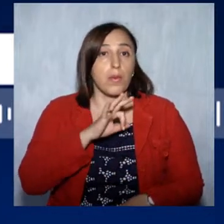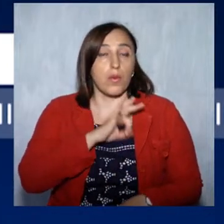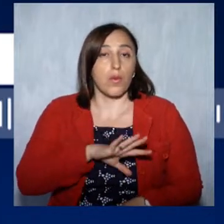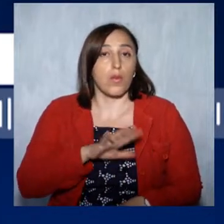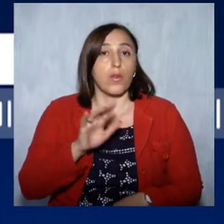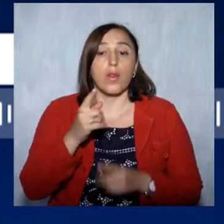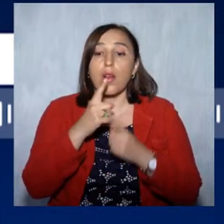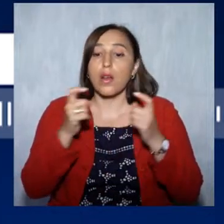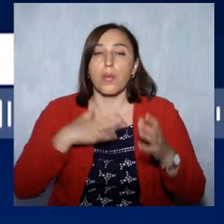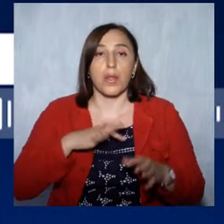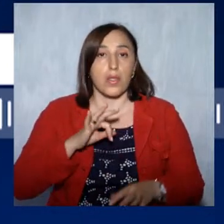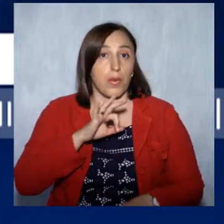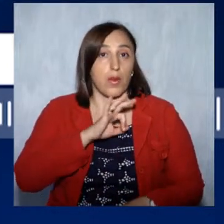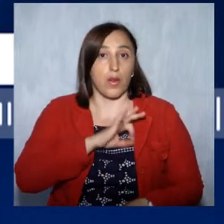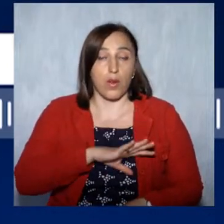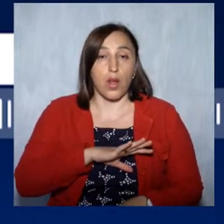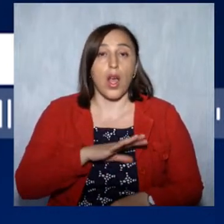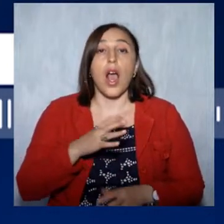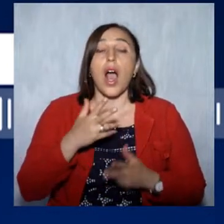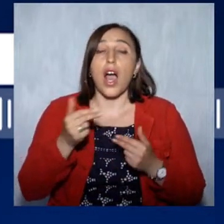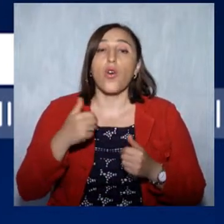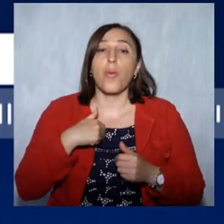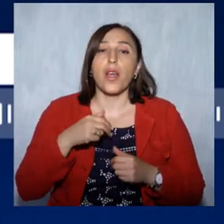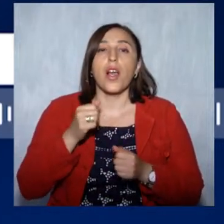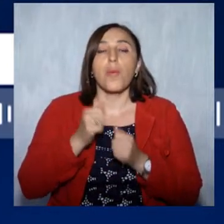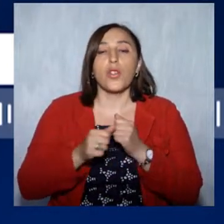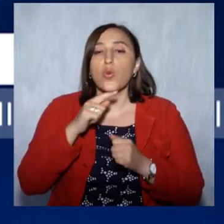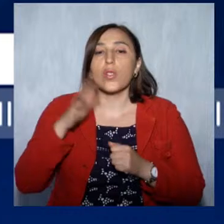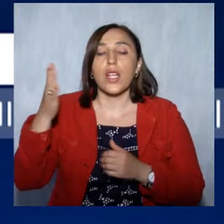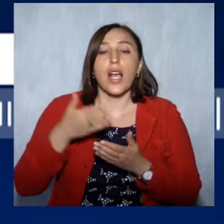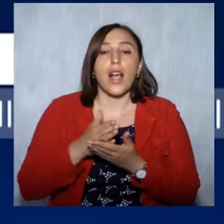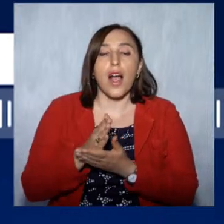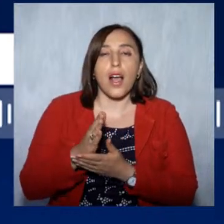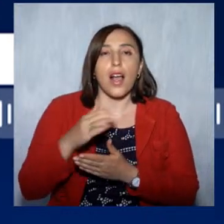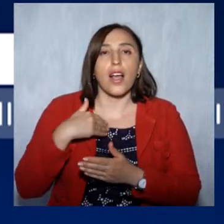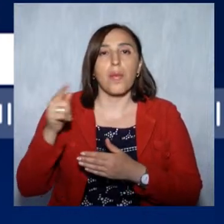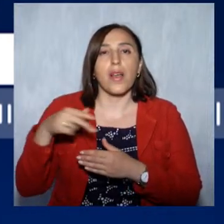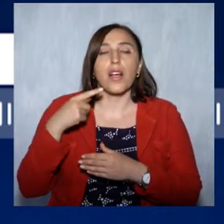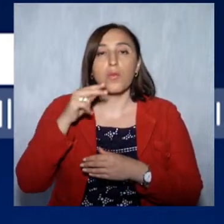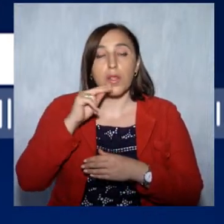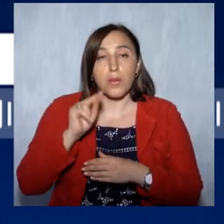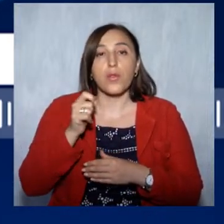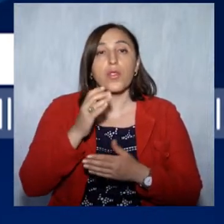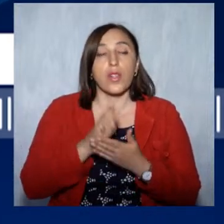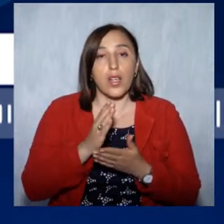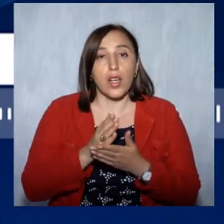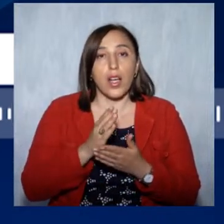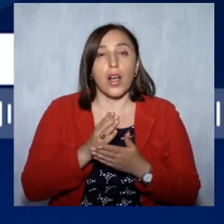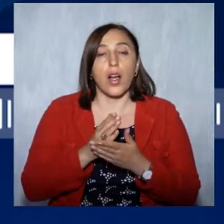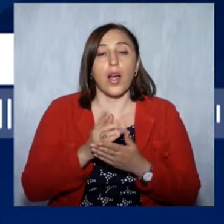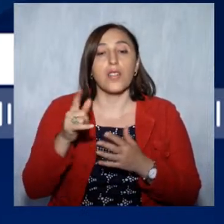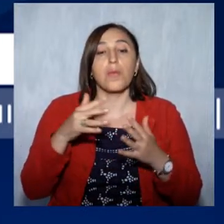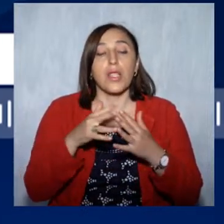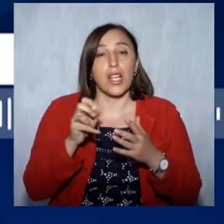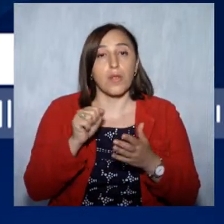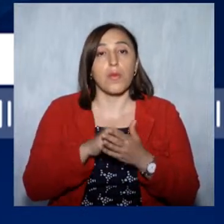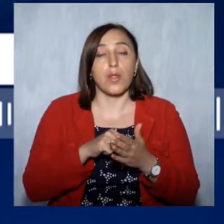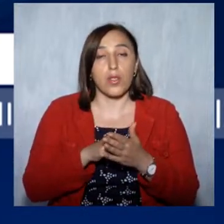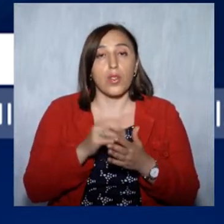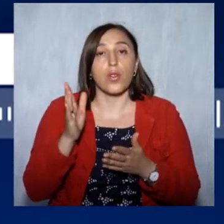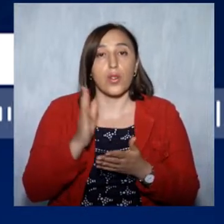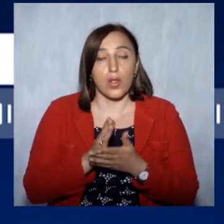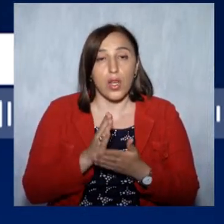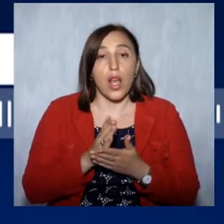մենք քննադատում ենք ընդհանուր առմամբ Ռուսաստանի քաղաքականությունը Լեռնային Ղարաբաղի հարցում ու իր դերը պատերազմում, բայց չեն